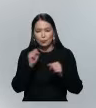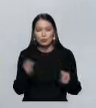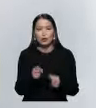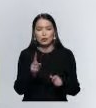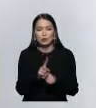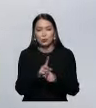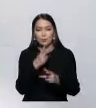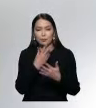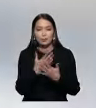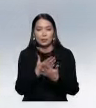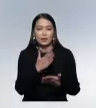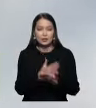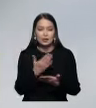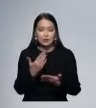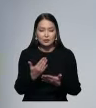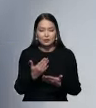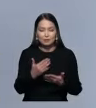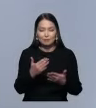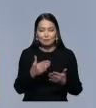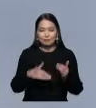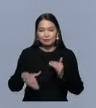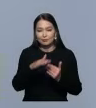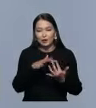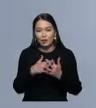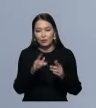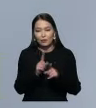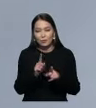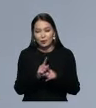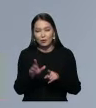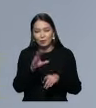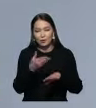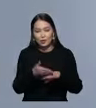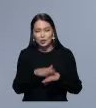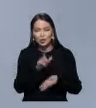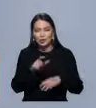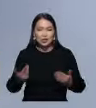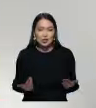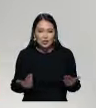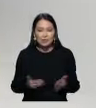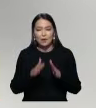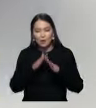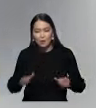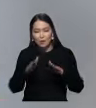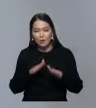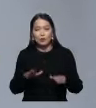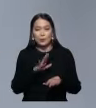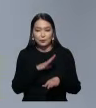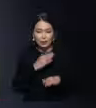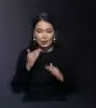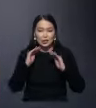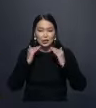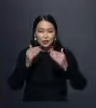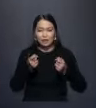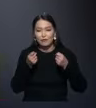спрессовался и вовсе превратился в ледяную крепость. Чтобы очистить крыши от тяжести, жители буквально режут снег лопатами и кусками сбрасывают